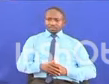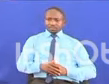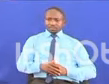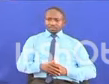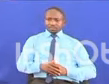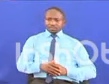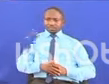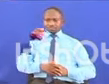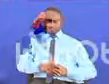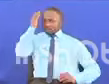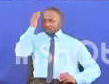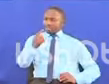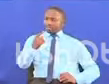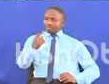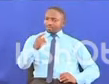Kali.